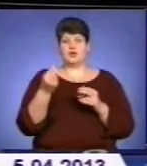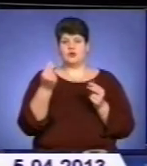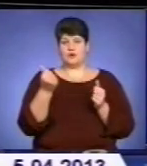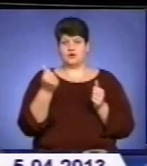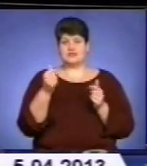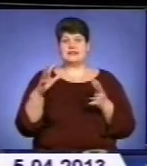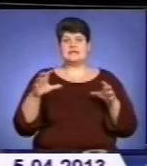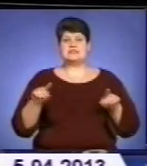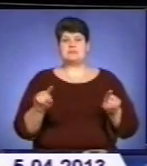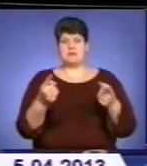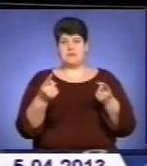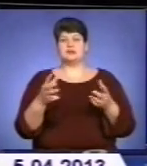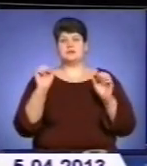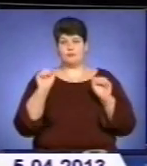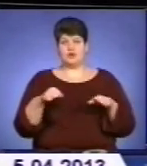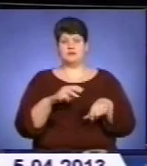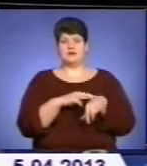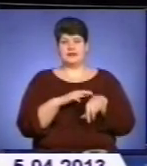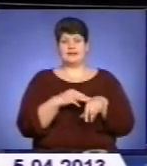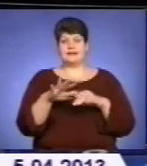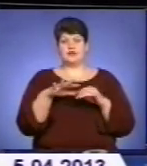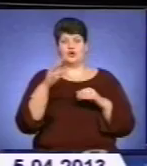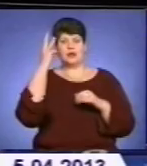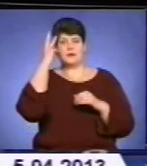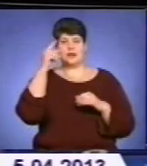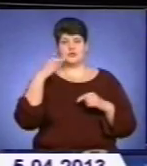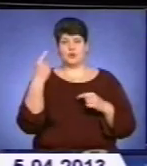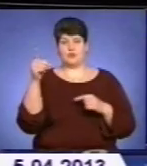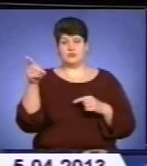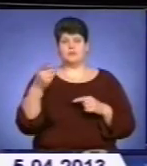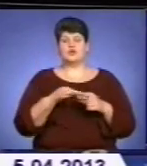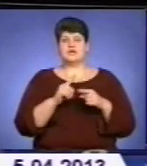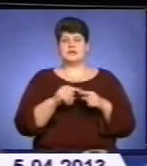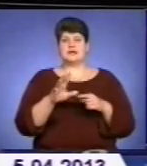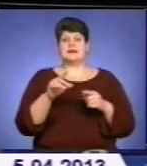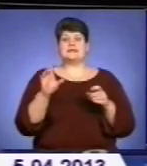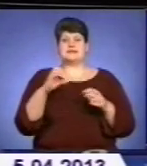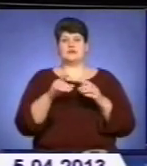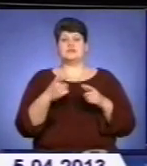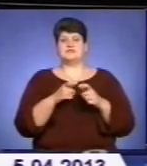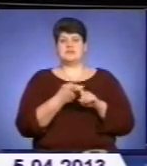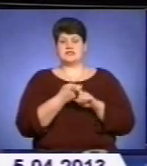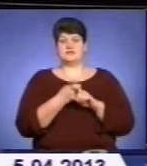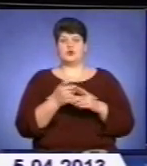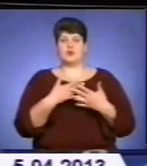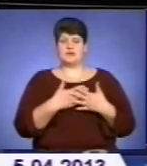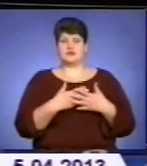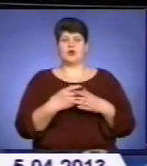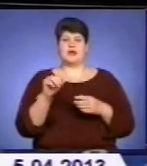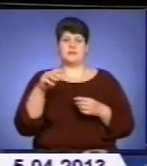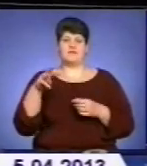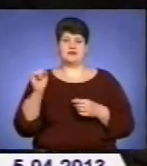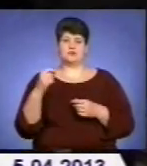Спіймати зловмисника правоохоронцям вдалося аж на території Хмельниччини. Про це сюжет сектору зв'язків з громадськістю УМВС України в